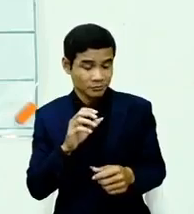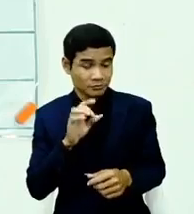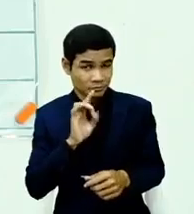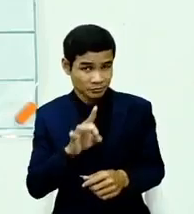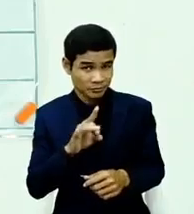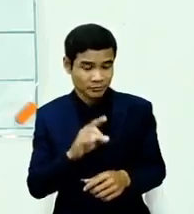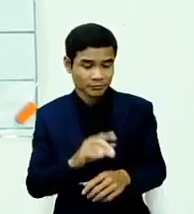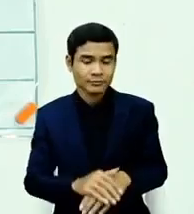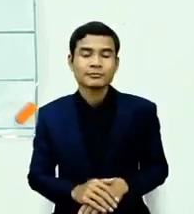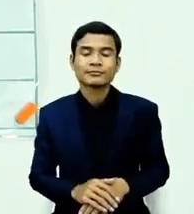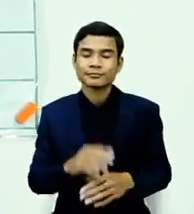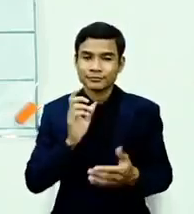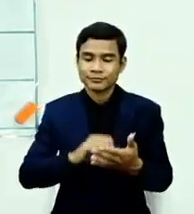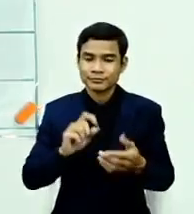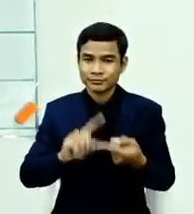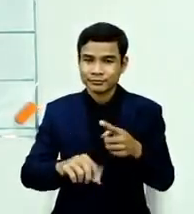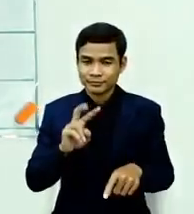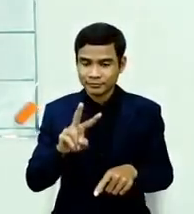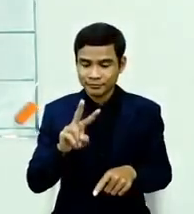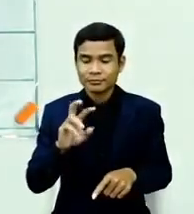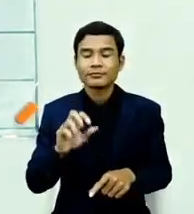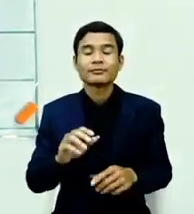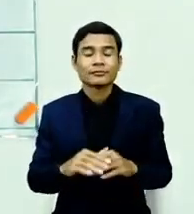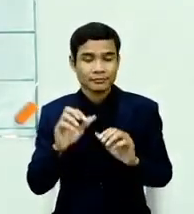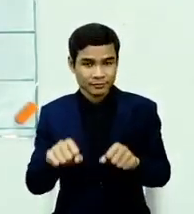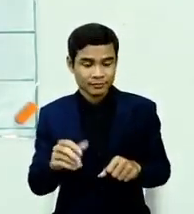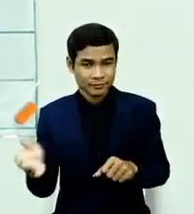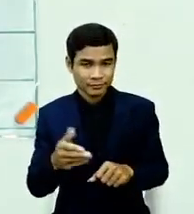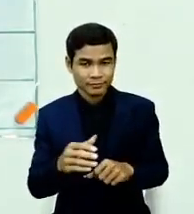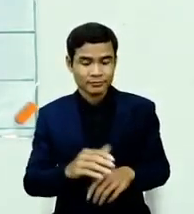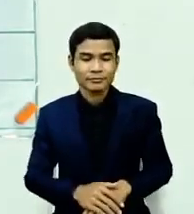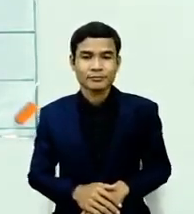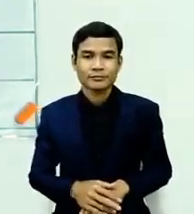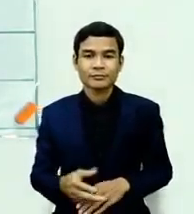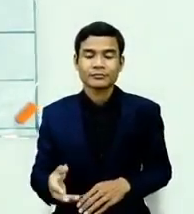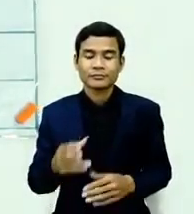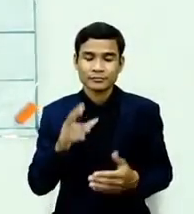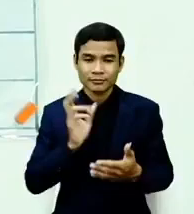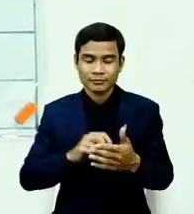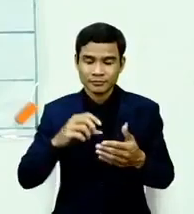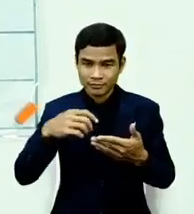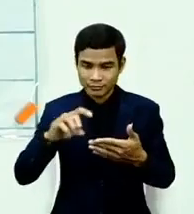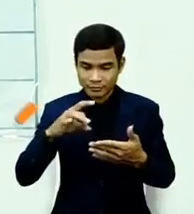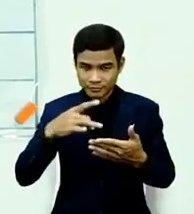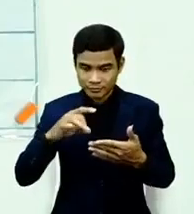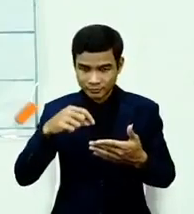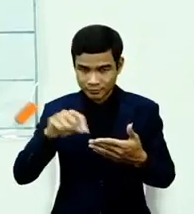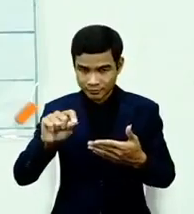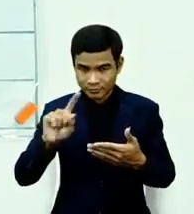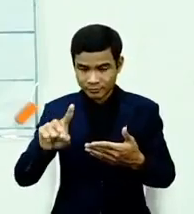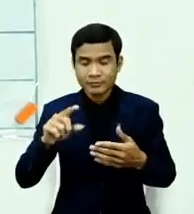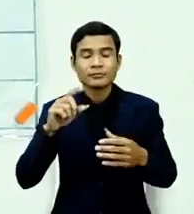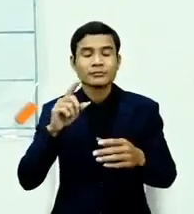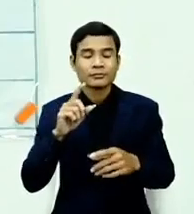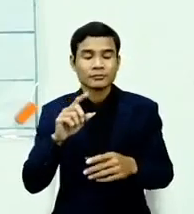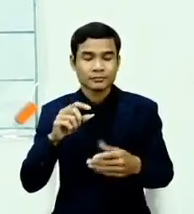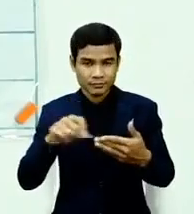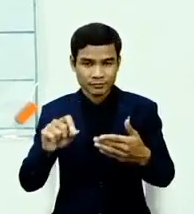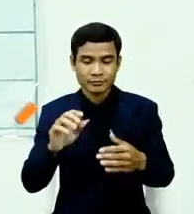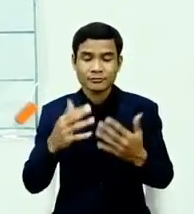បំពេញលេខ2ដែរណាចាបើលេខ2ដែរចូលកូនកូនគូសសញ្ញាគ្រេះនេះចានៅខាងចុង